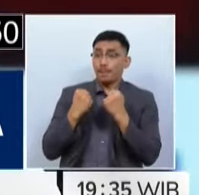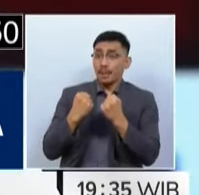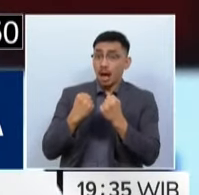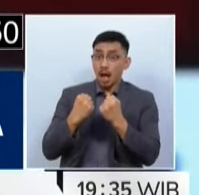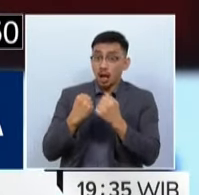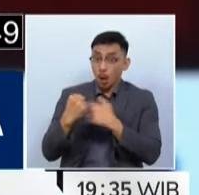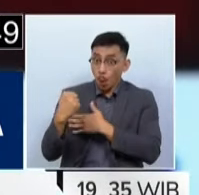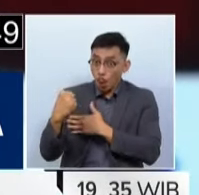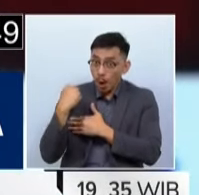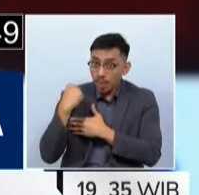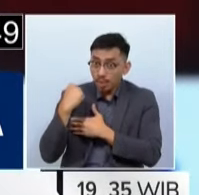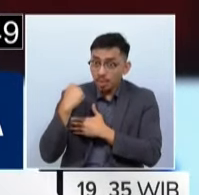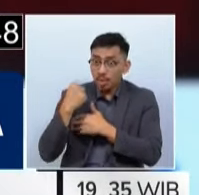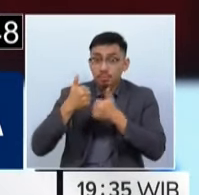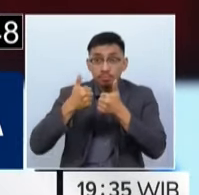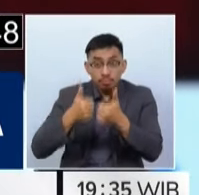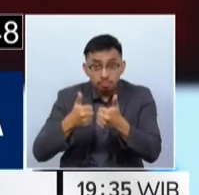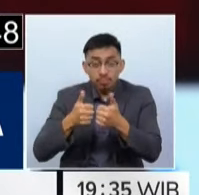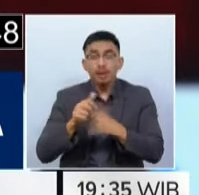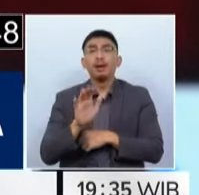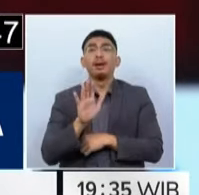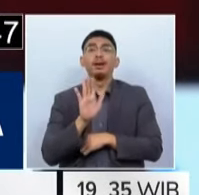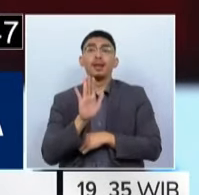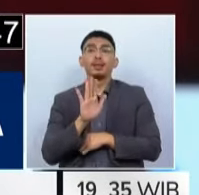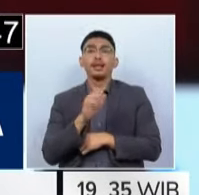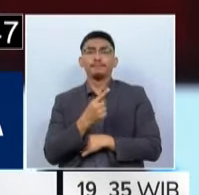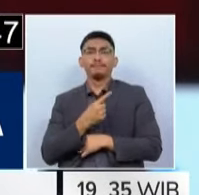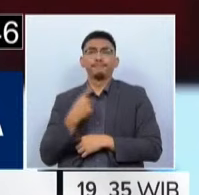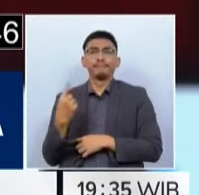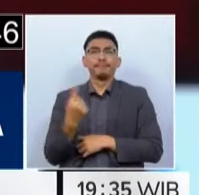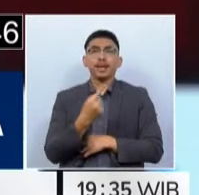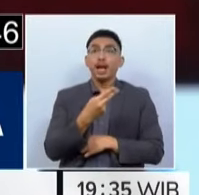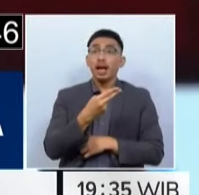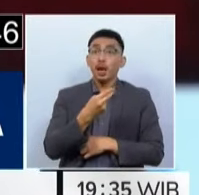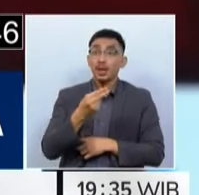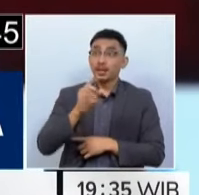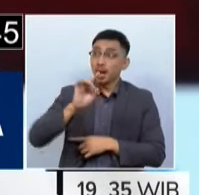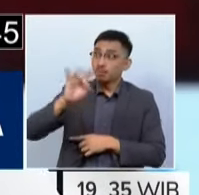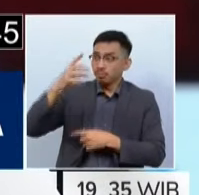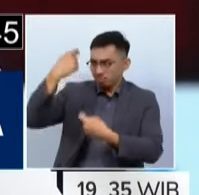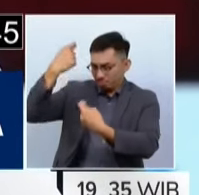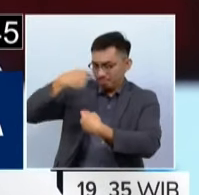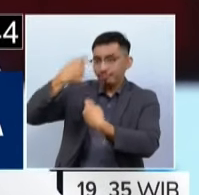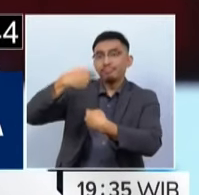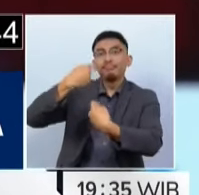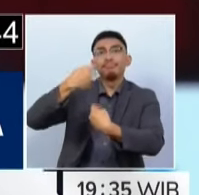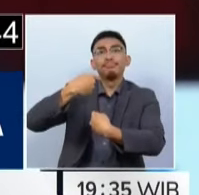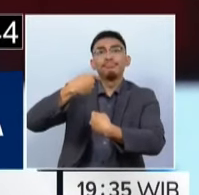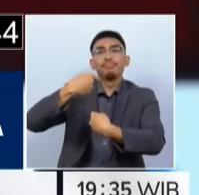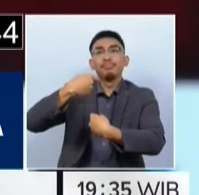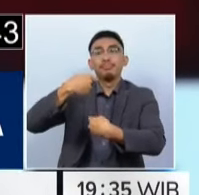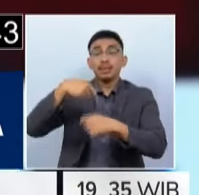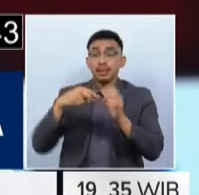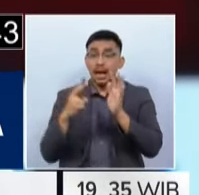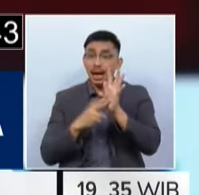kita akan dihormati kita akan menjaga kepentingan nasional kita kalau kita